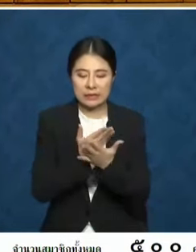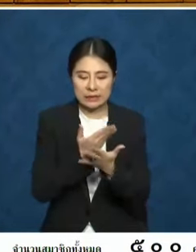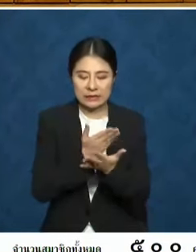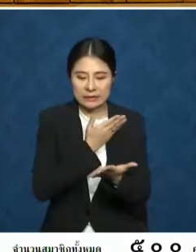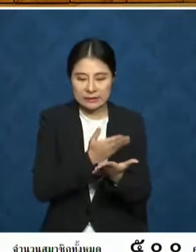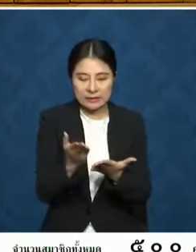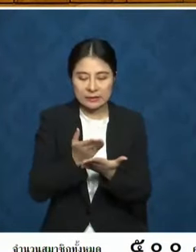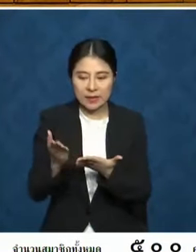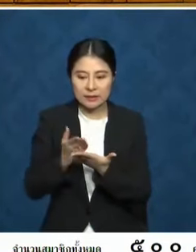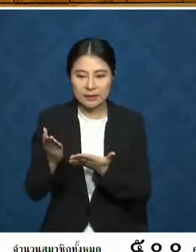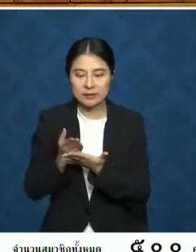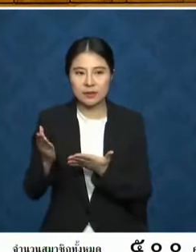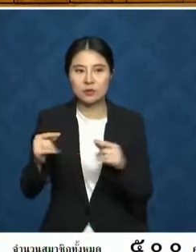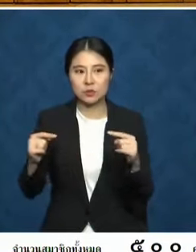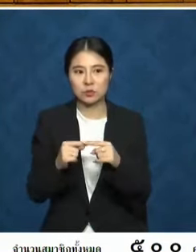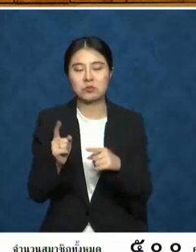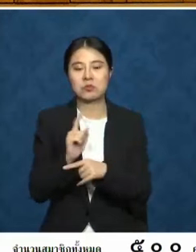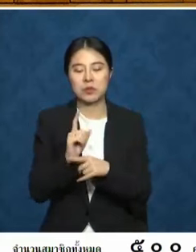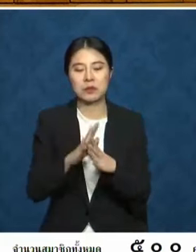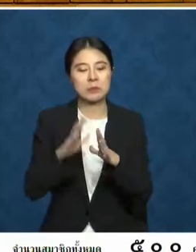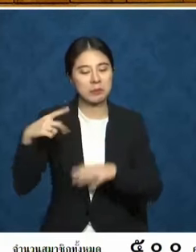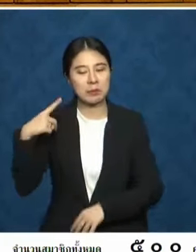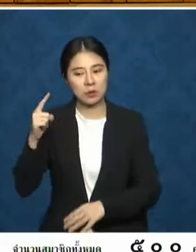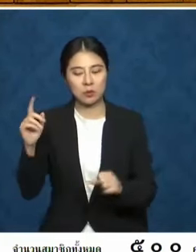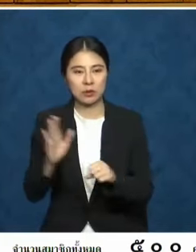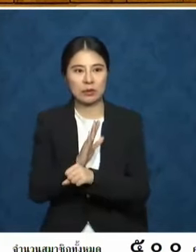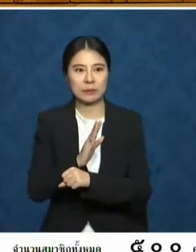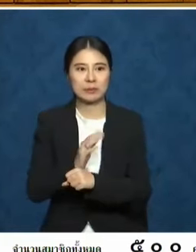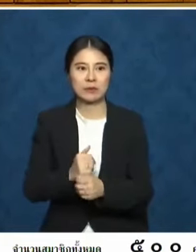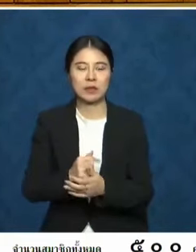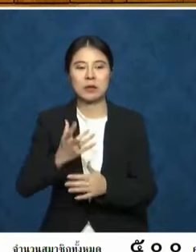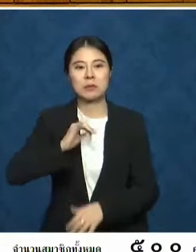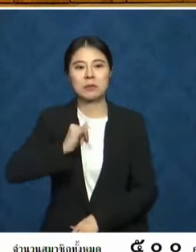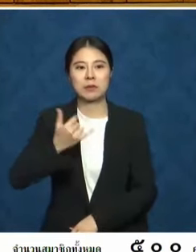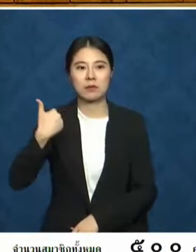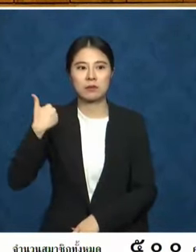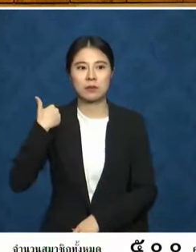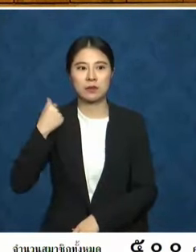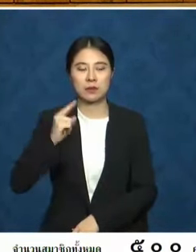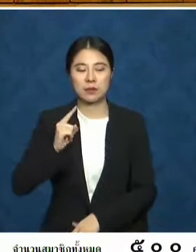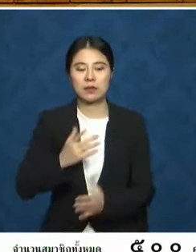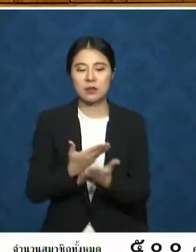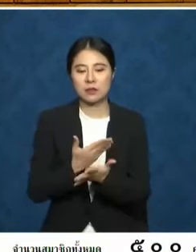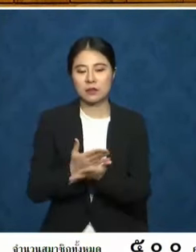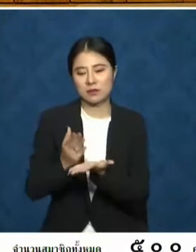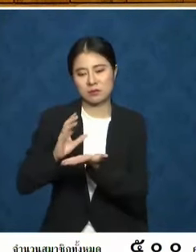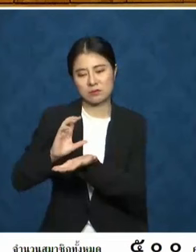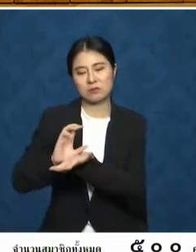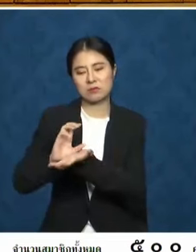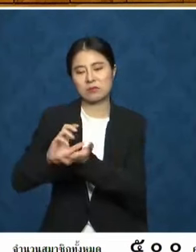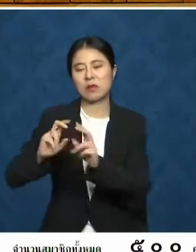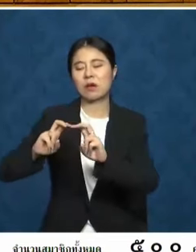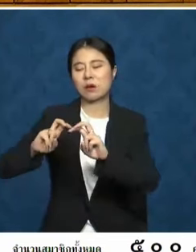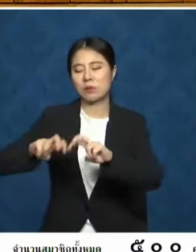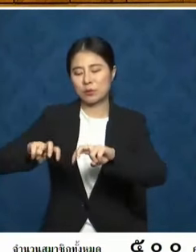ณให้ไปสู่จุดที่เราต้องการซึงตรงนี้หลายท่านช่วยให้ข้อคดความเห็น ซ่สวัทช.